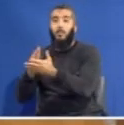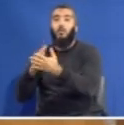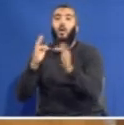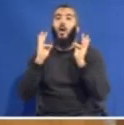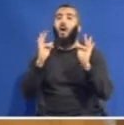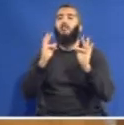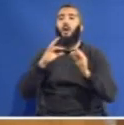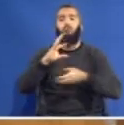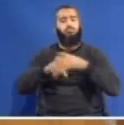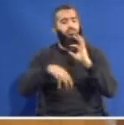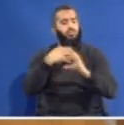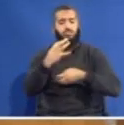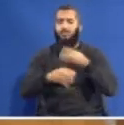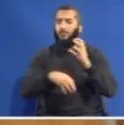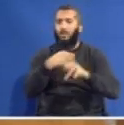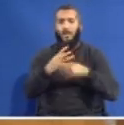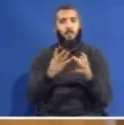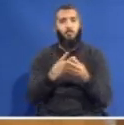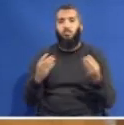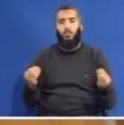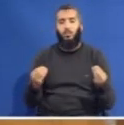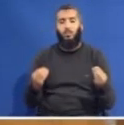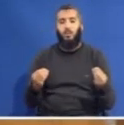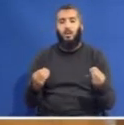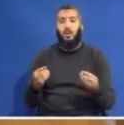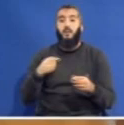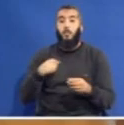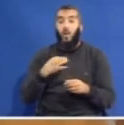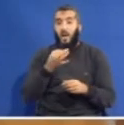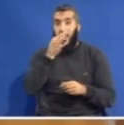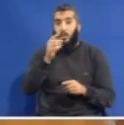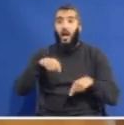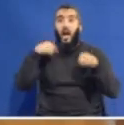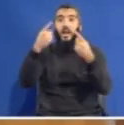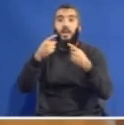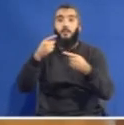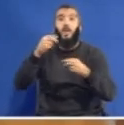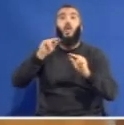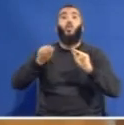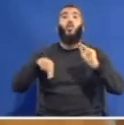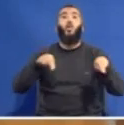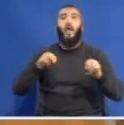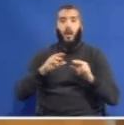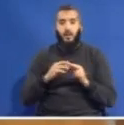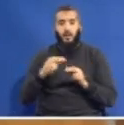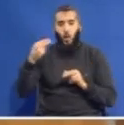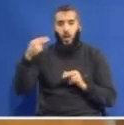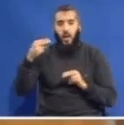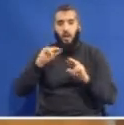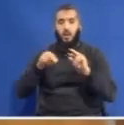فيها كثير التشابك. صحيح. أنا نقول لكم روحوا للموثق حذق يعلن لكم